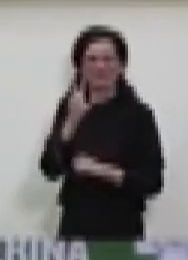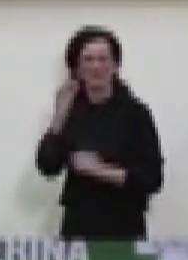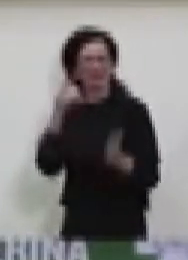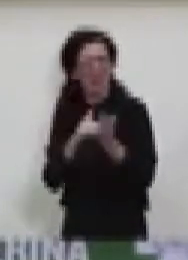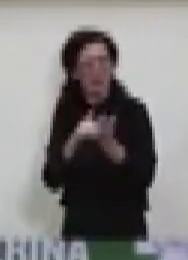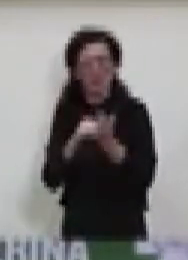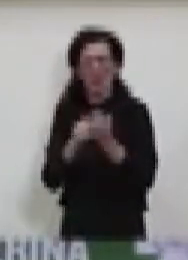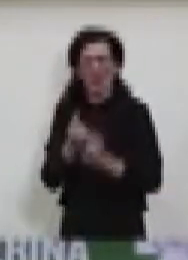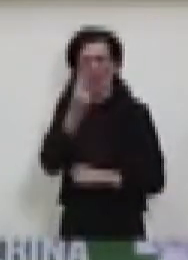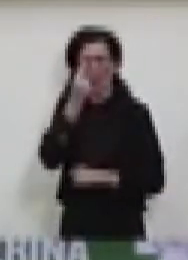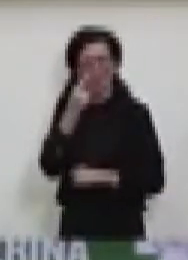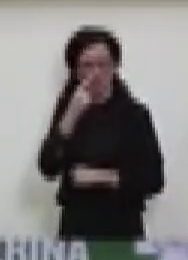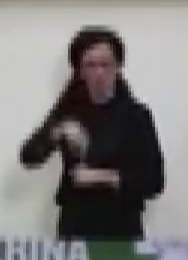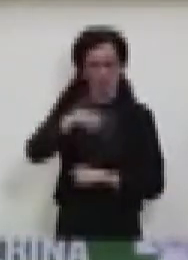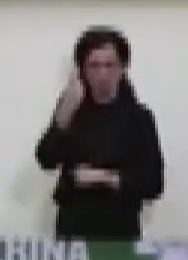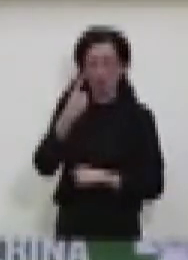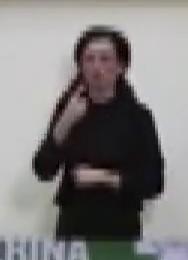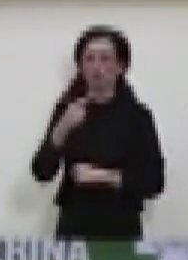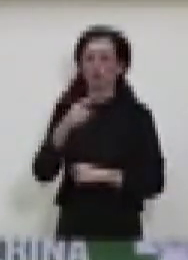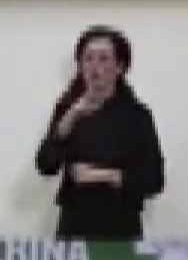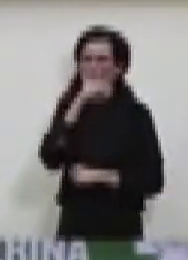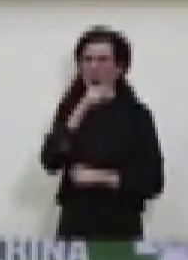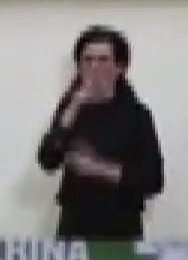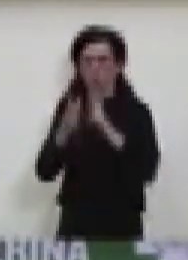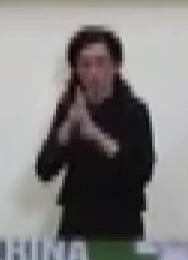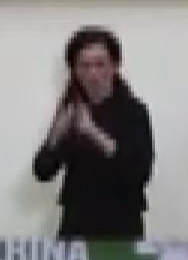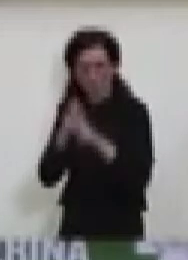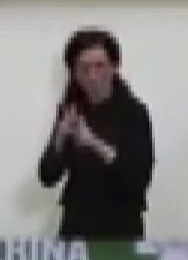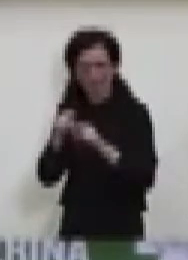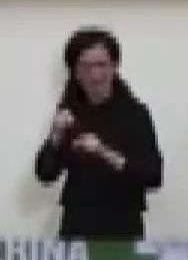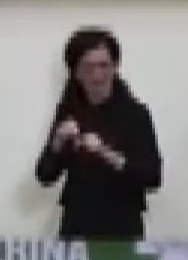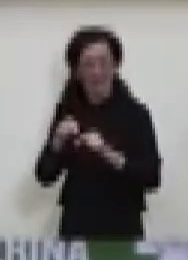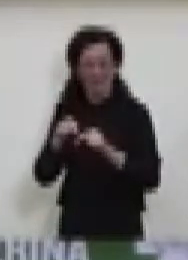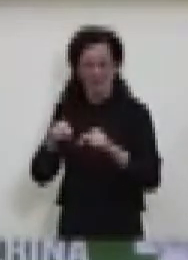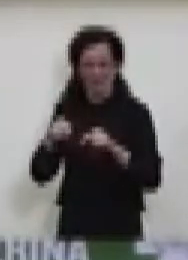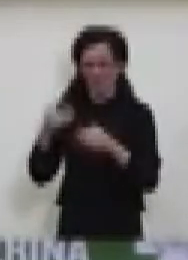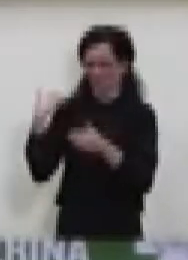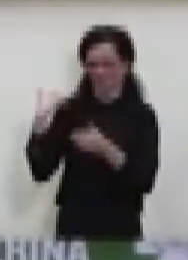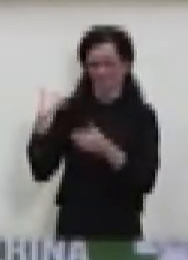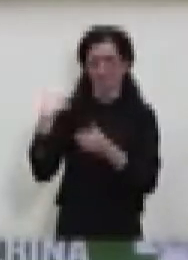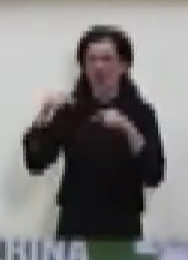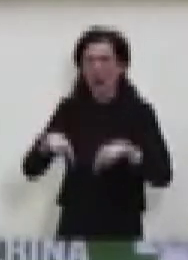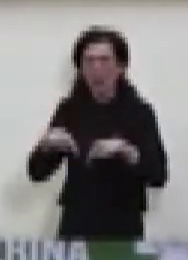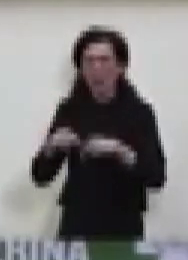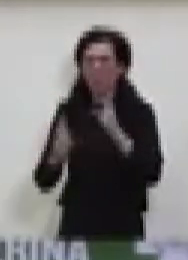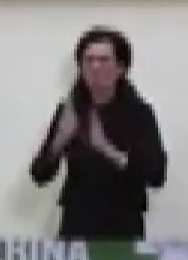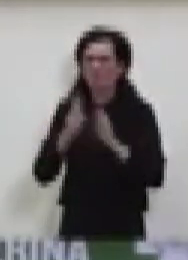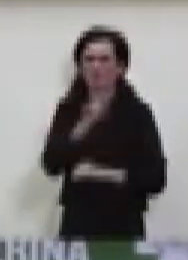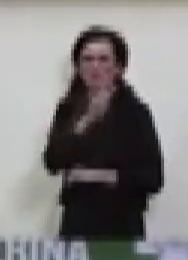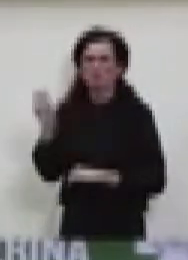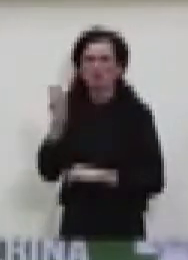a marzo aprile se ne fanno tra i 100 e 200 mila e oggi con una